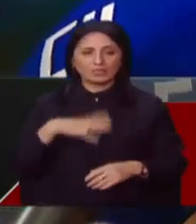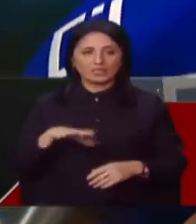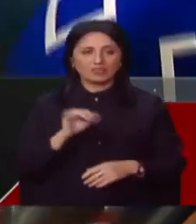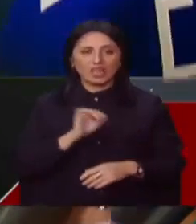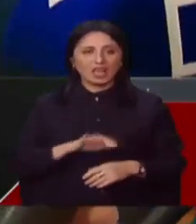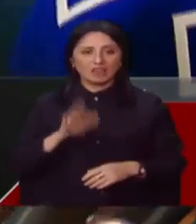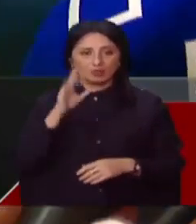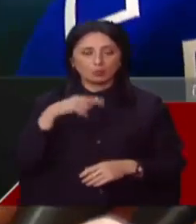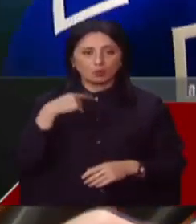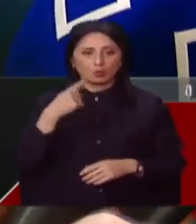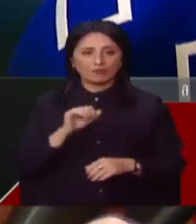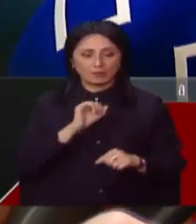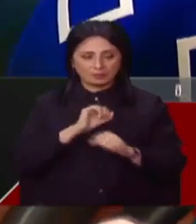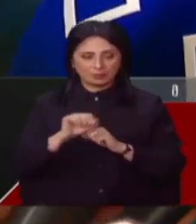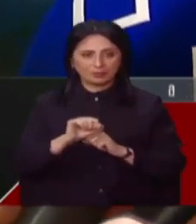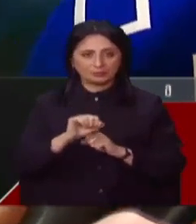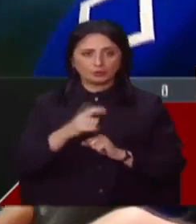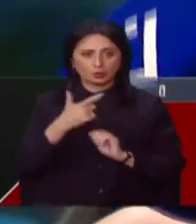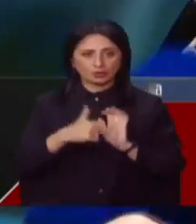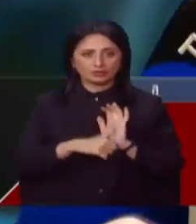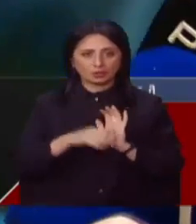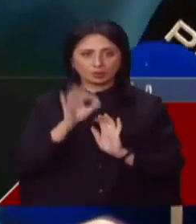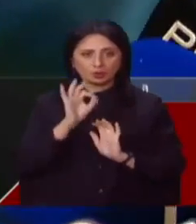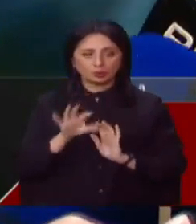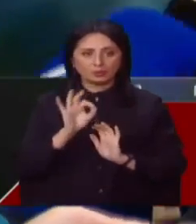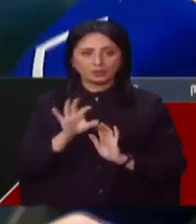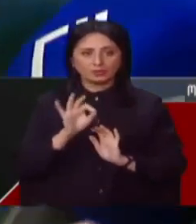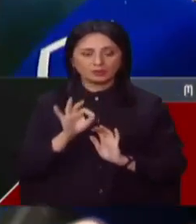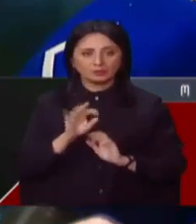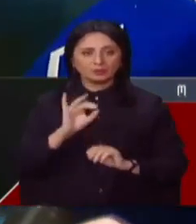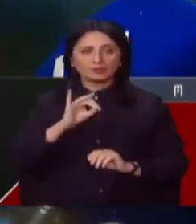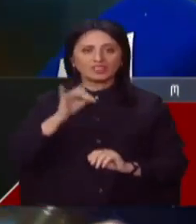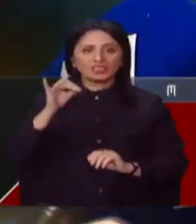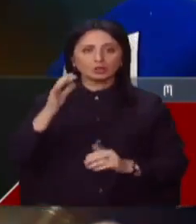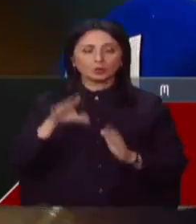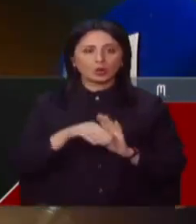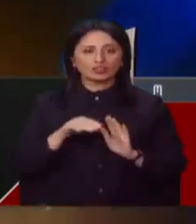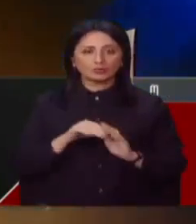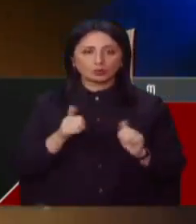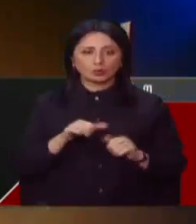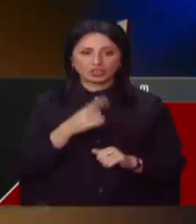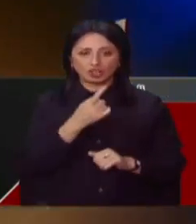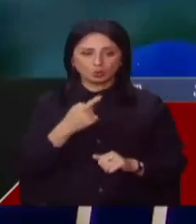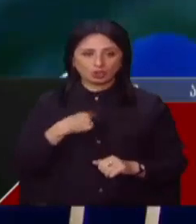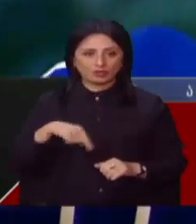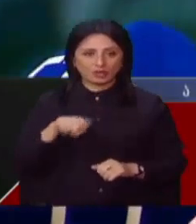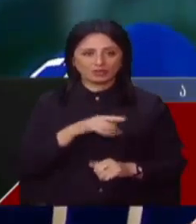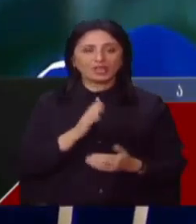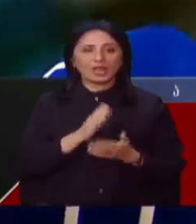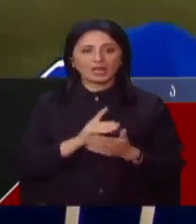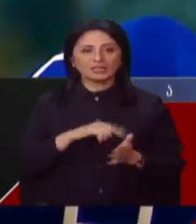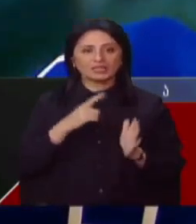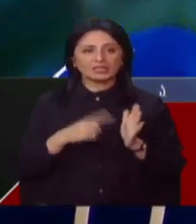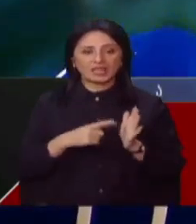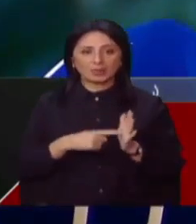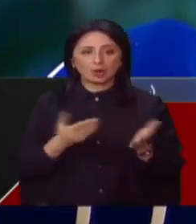საქართველოს ევროპული მომავლის გამარჯვების 26 ოქტომბრის ისტორიულ არჩევნებზე, როგორც თითოეულ ჩვენგანს. არის